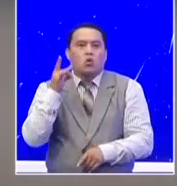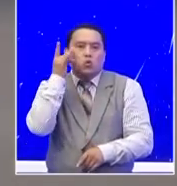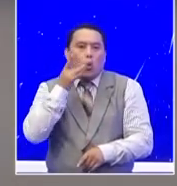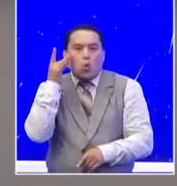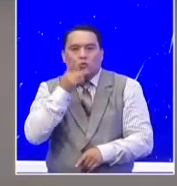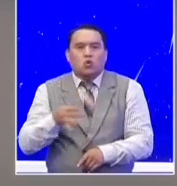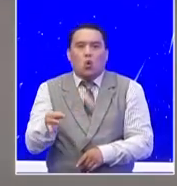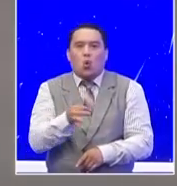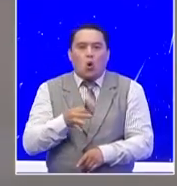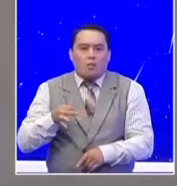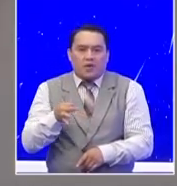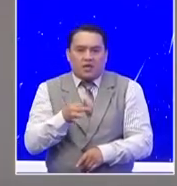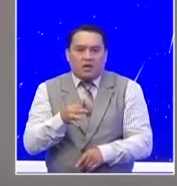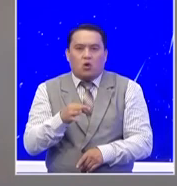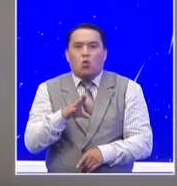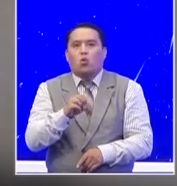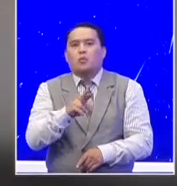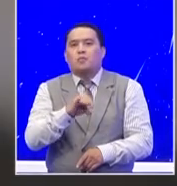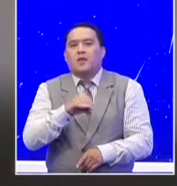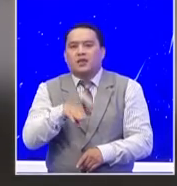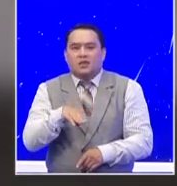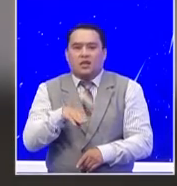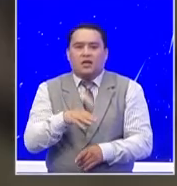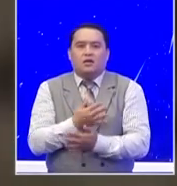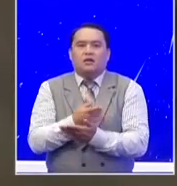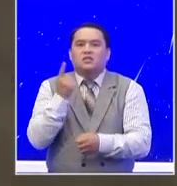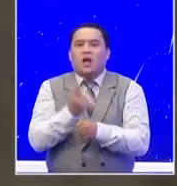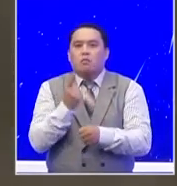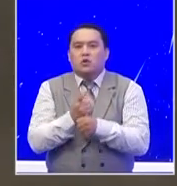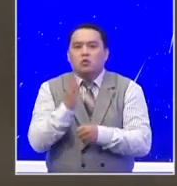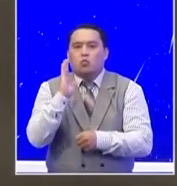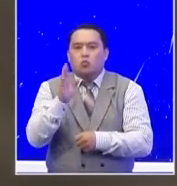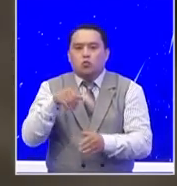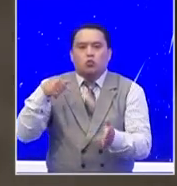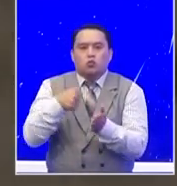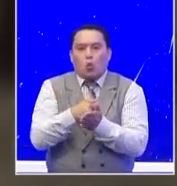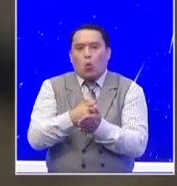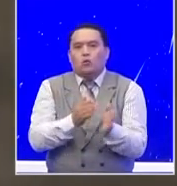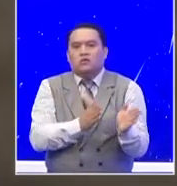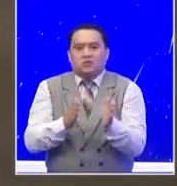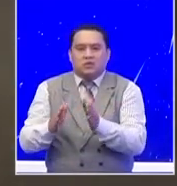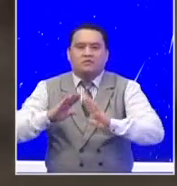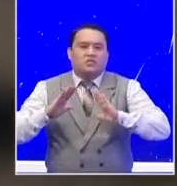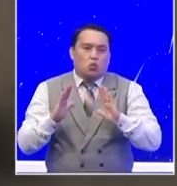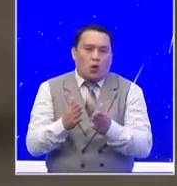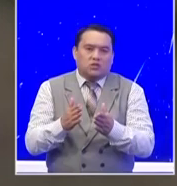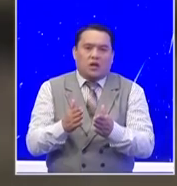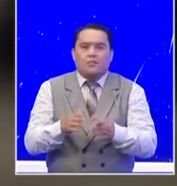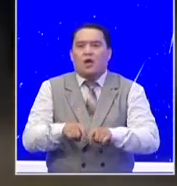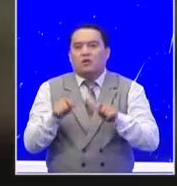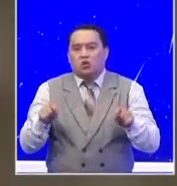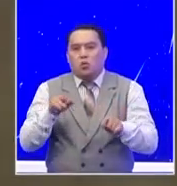озеро Кобейтуз, а также Тенис, Курбет и Коржунколь. Запрет будет действовать до стабилизации эпидемиологической